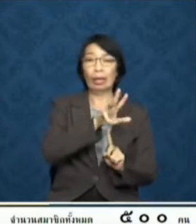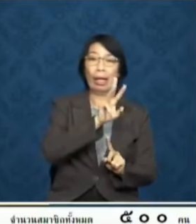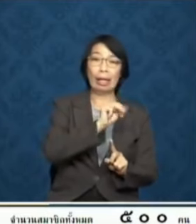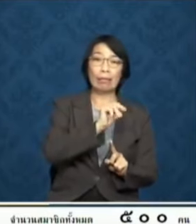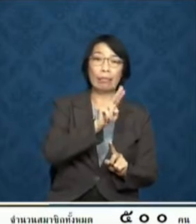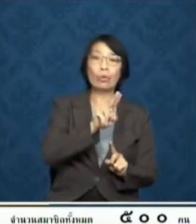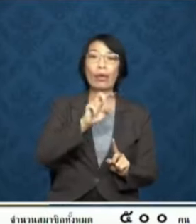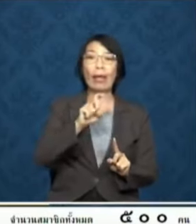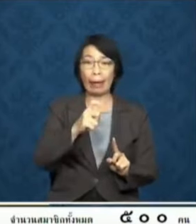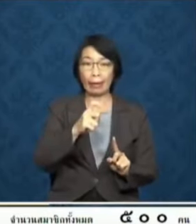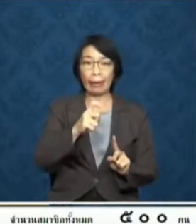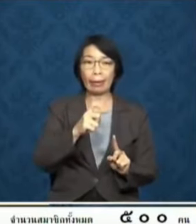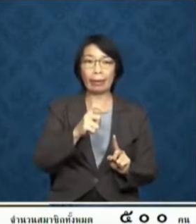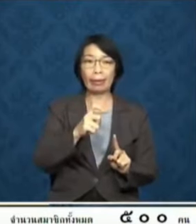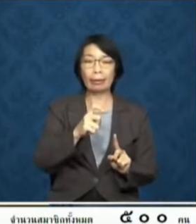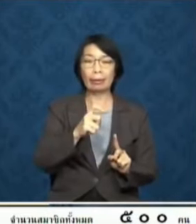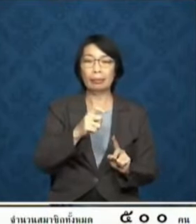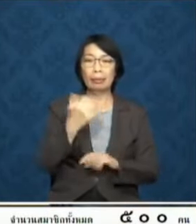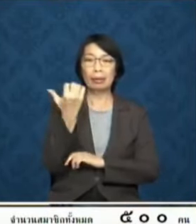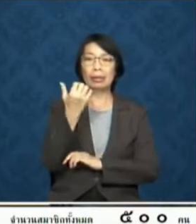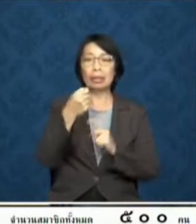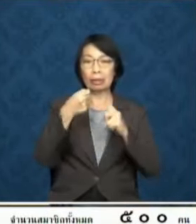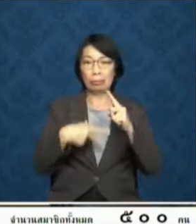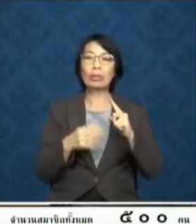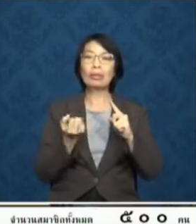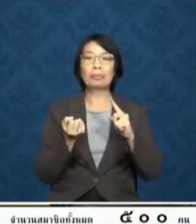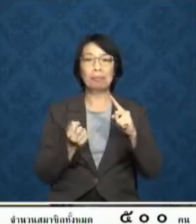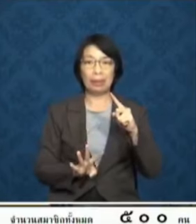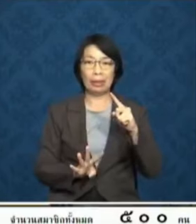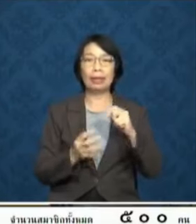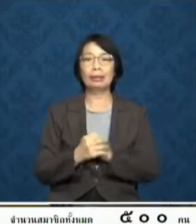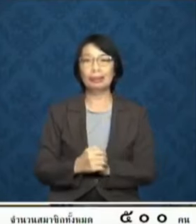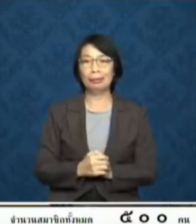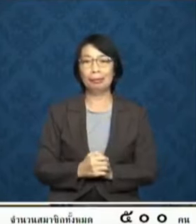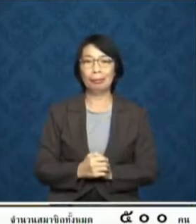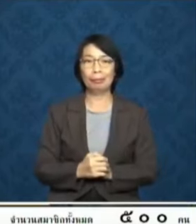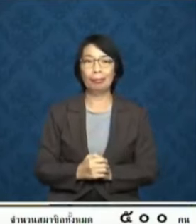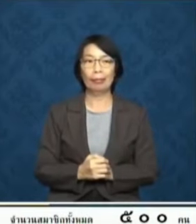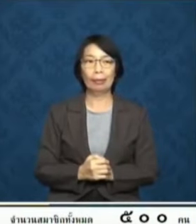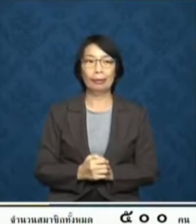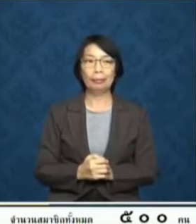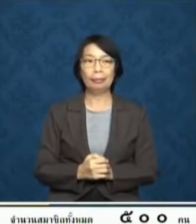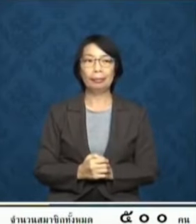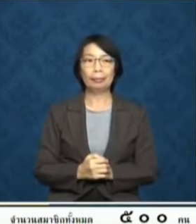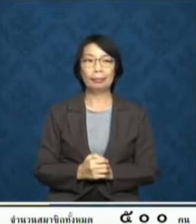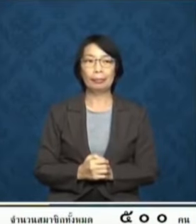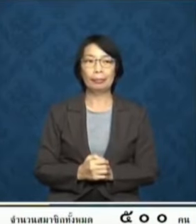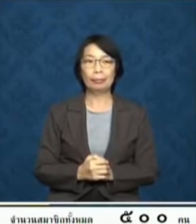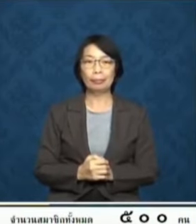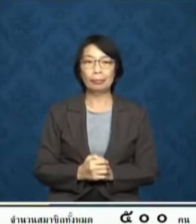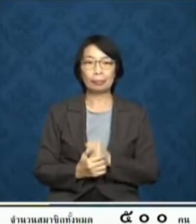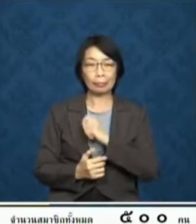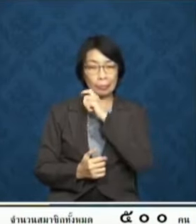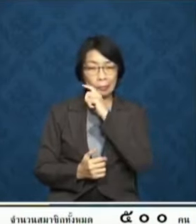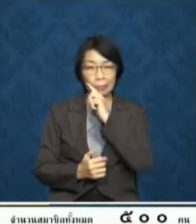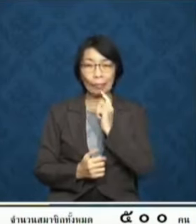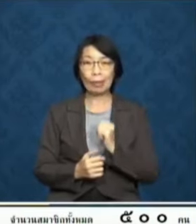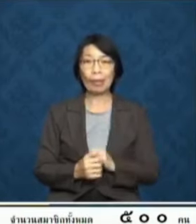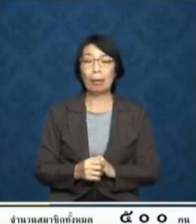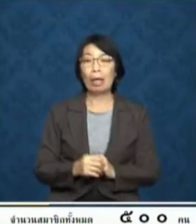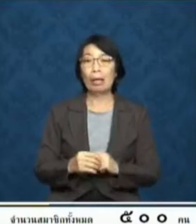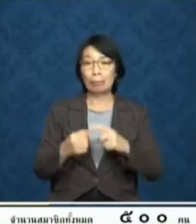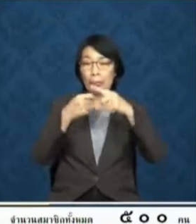เนี่ยมีอยู่ด้วยกัน14ช่องซึ่งช่องนี้เป็นช่องความคมชัดสูงนะ